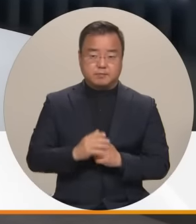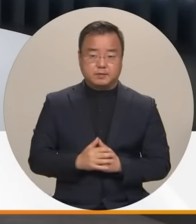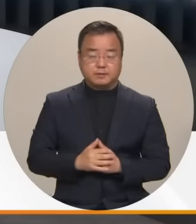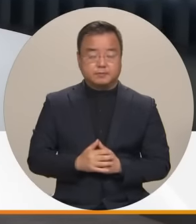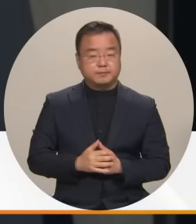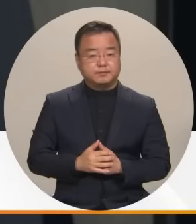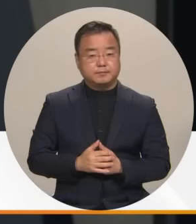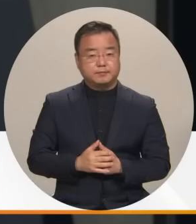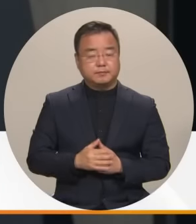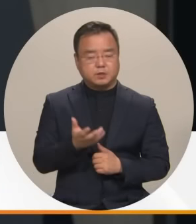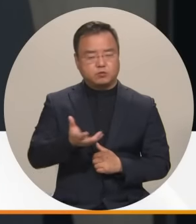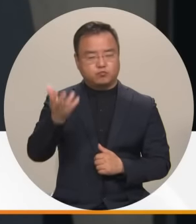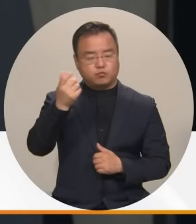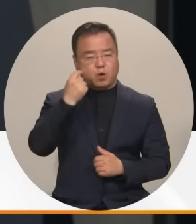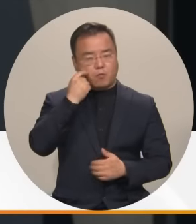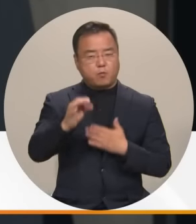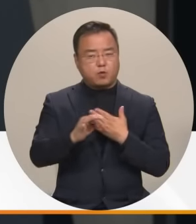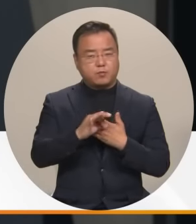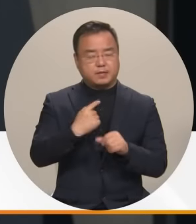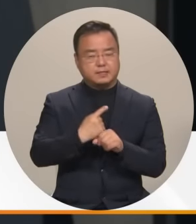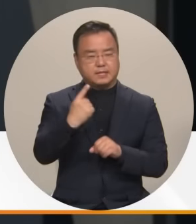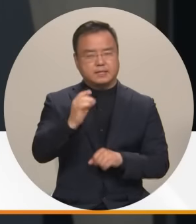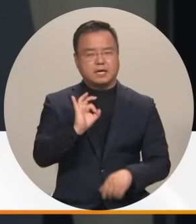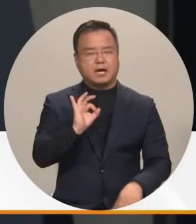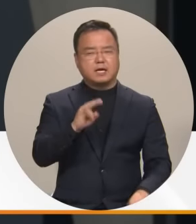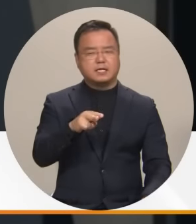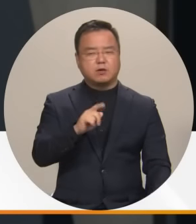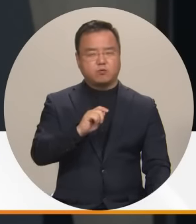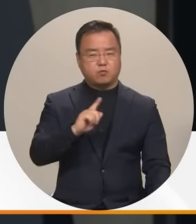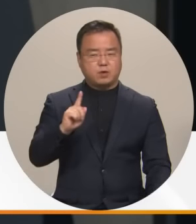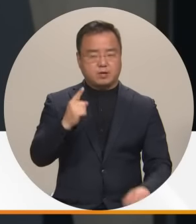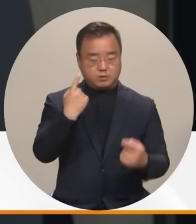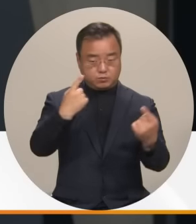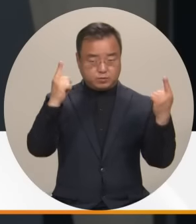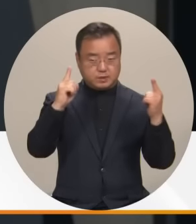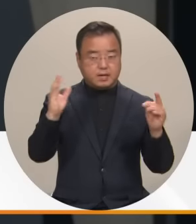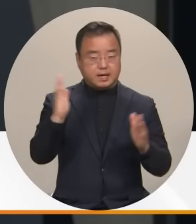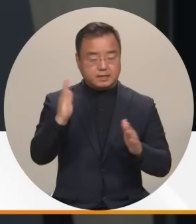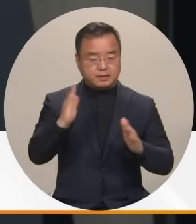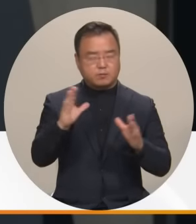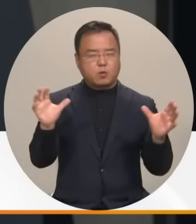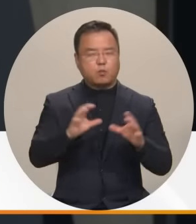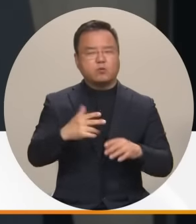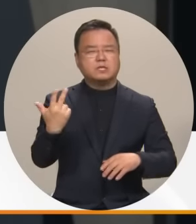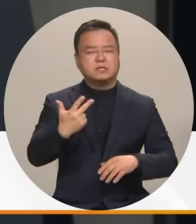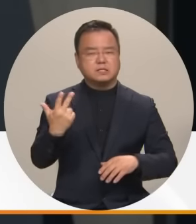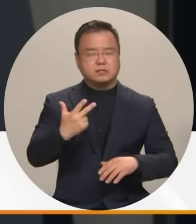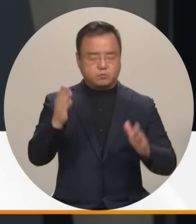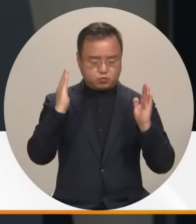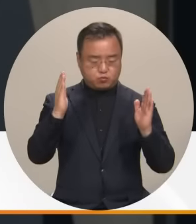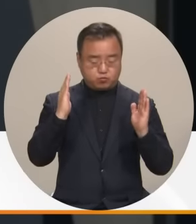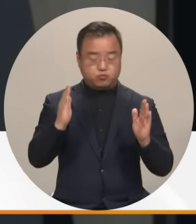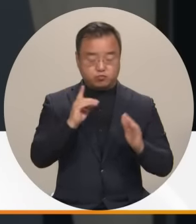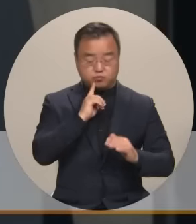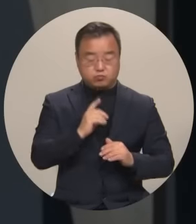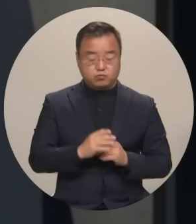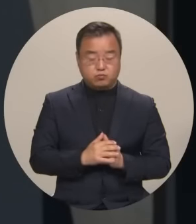의대생들이 유급 경우에 내년 옛과 1학년만 7천명 넘는 학생들이 함께 수업을 받아야 하는 상황이라고 말씀을